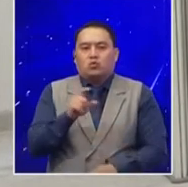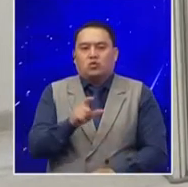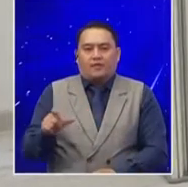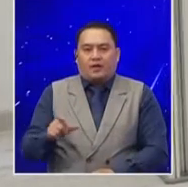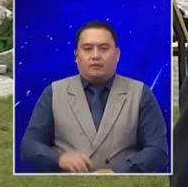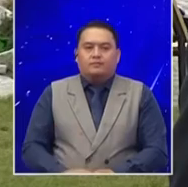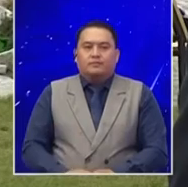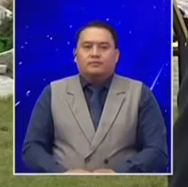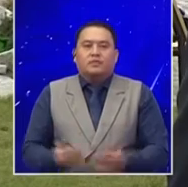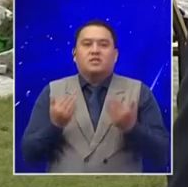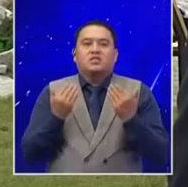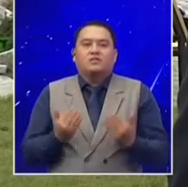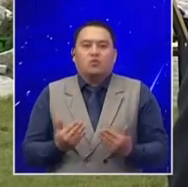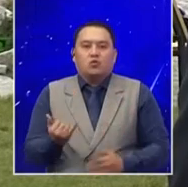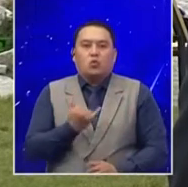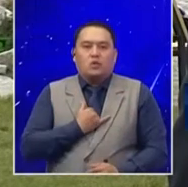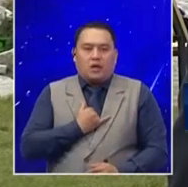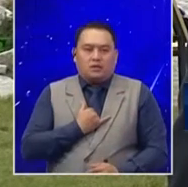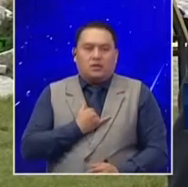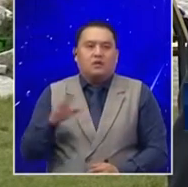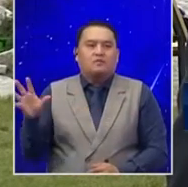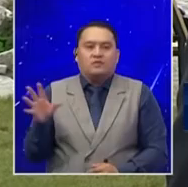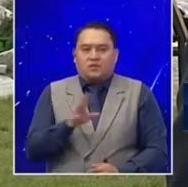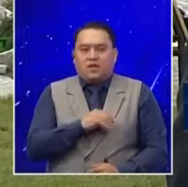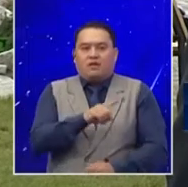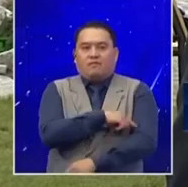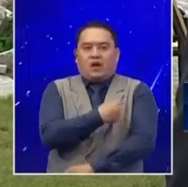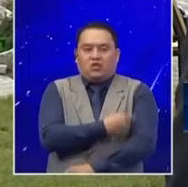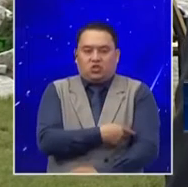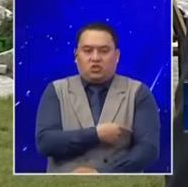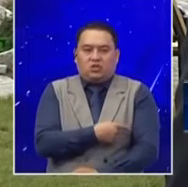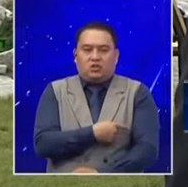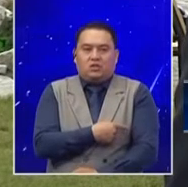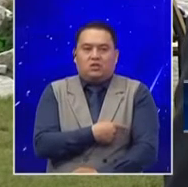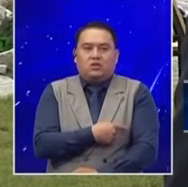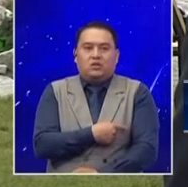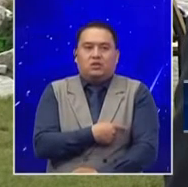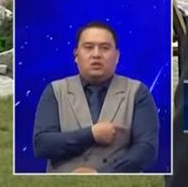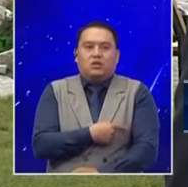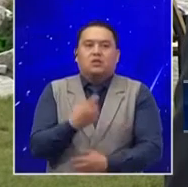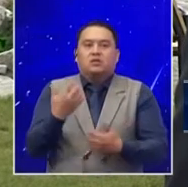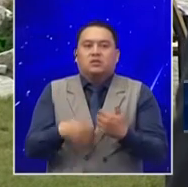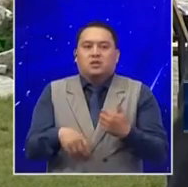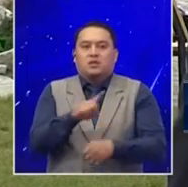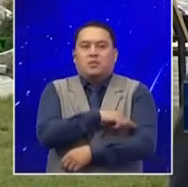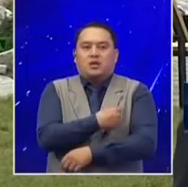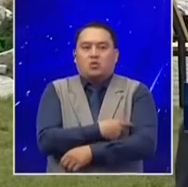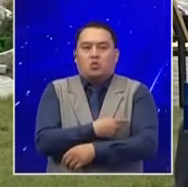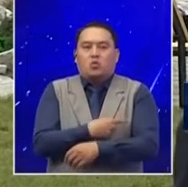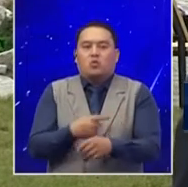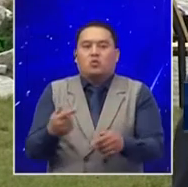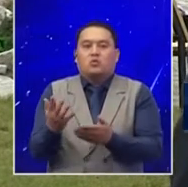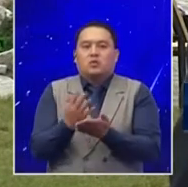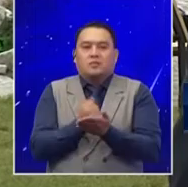медиков. На сегодняшний день у нас все врачи и средний медперсонал